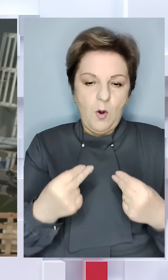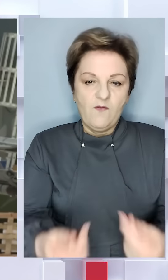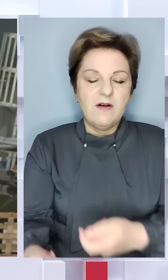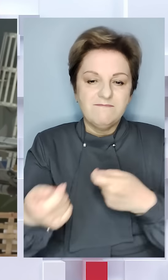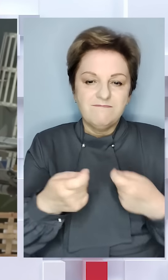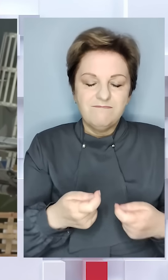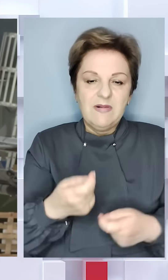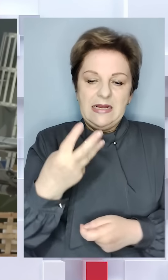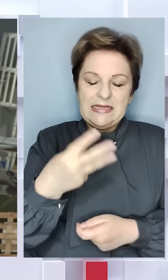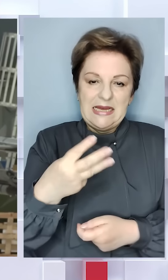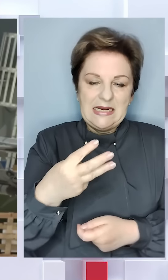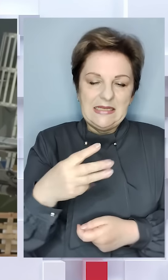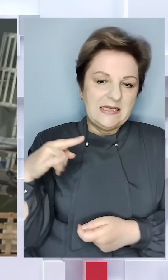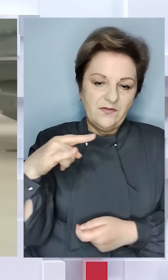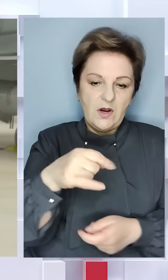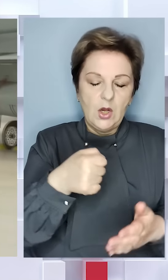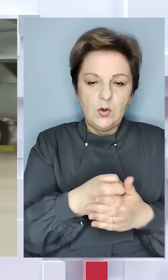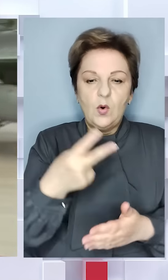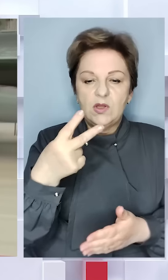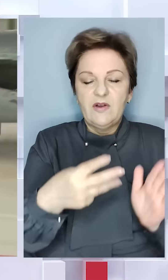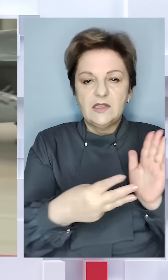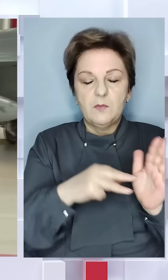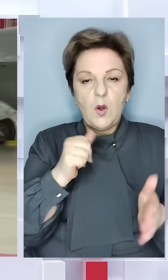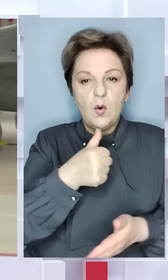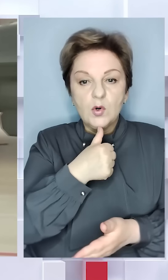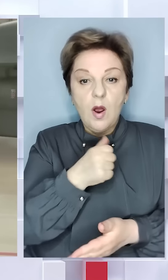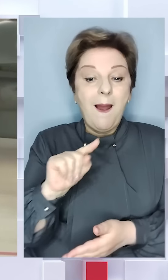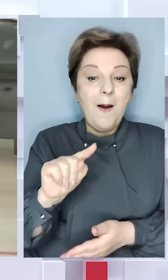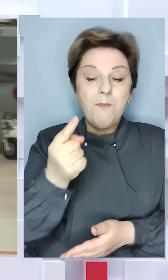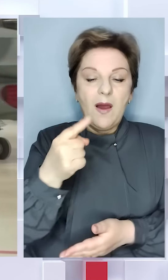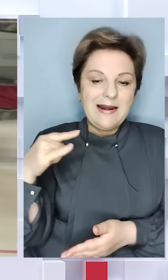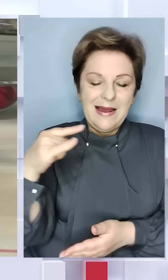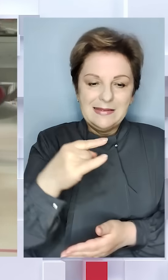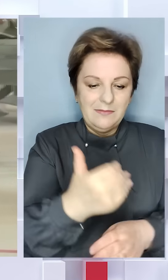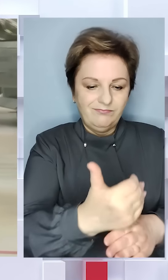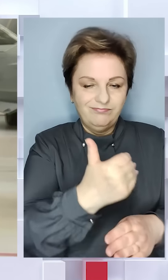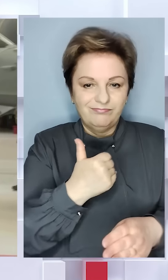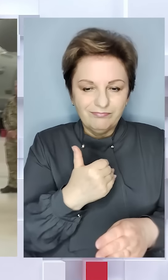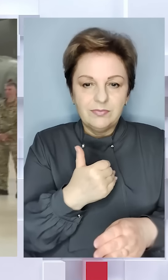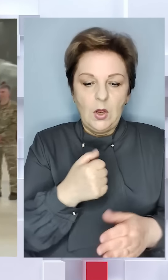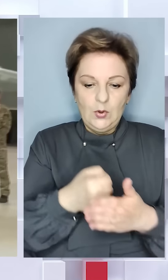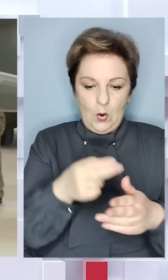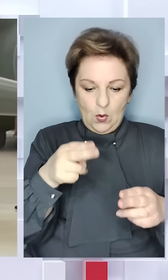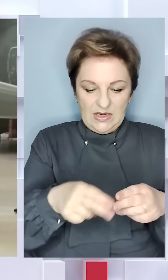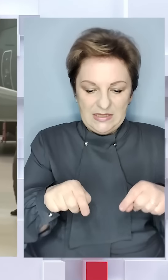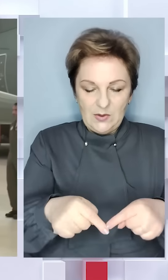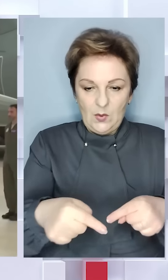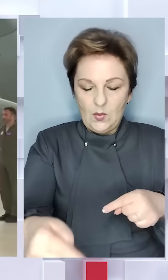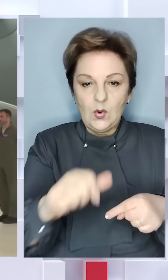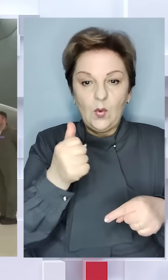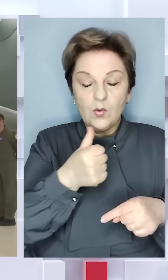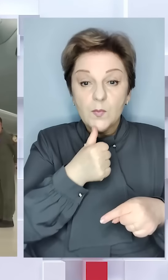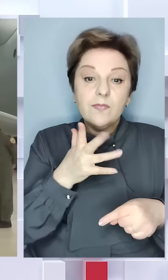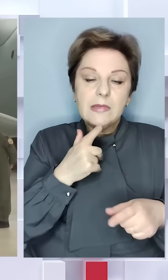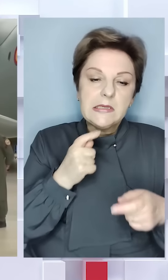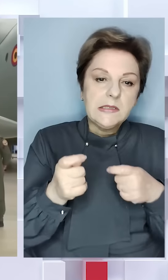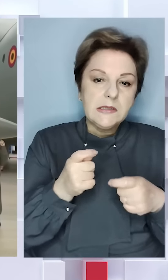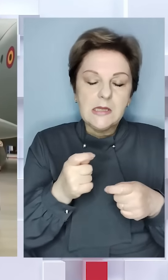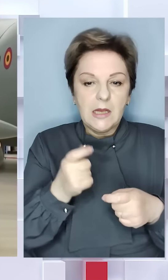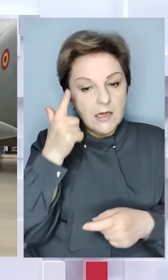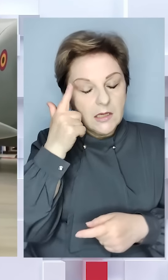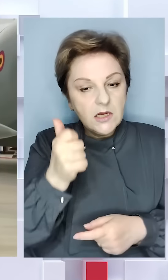30 західних винищувачів до 2028-го. А перший літак має прибути до кінця цього року. Втім, із